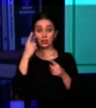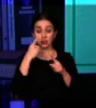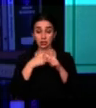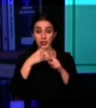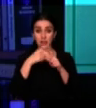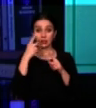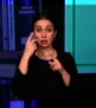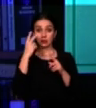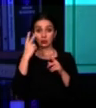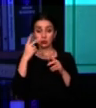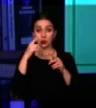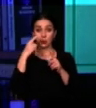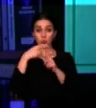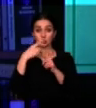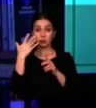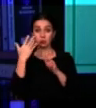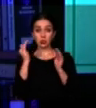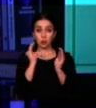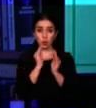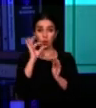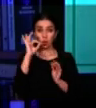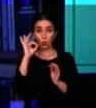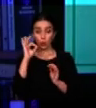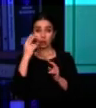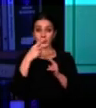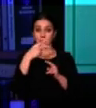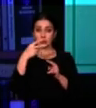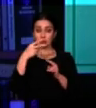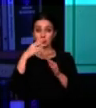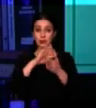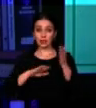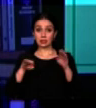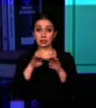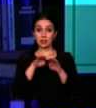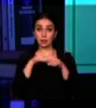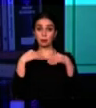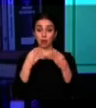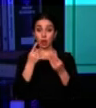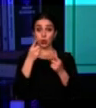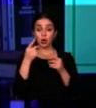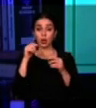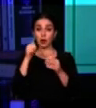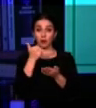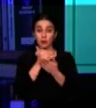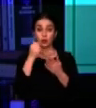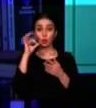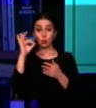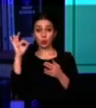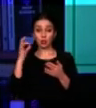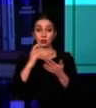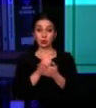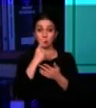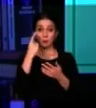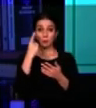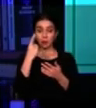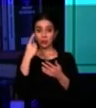минус 7x плюс 5 кичик 0 тенгсизлик берилди. Аввал унинг нолларини топиб олдик. Бу 1 ва